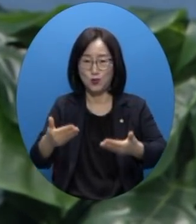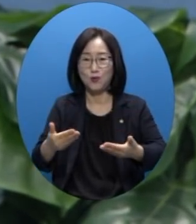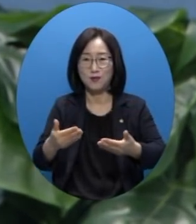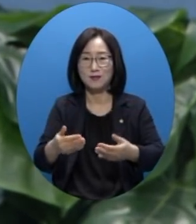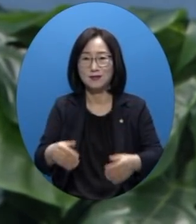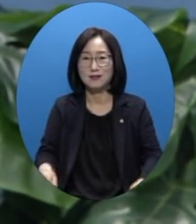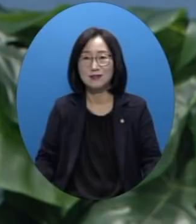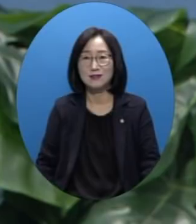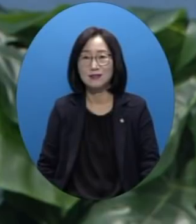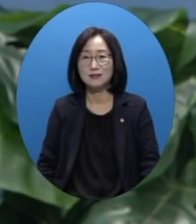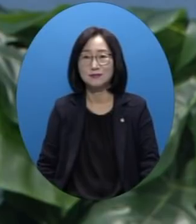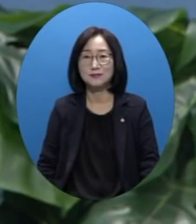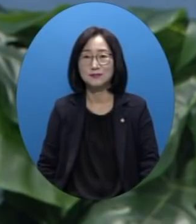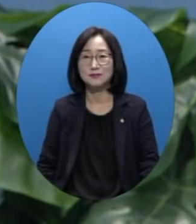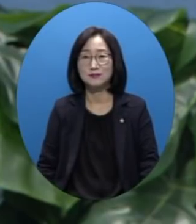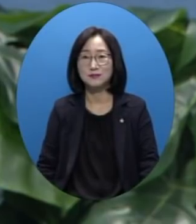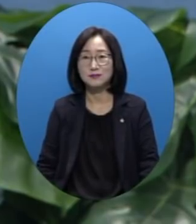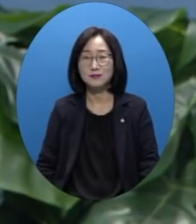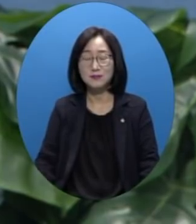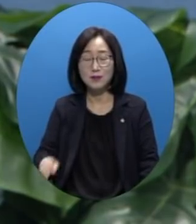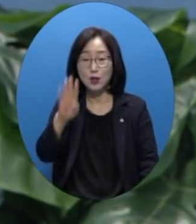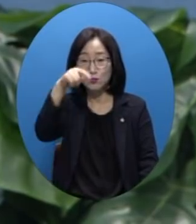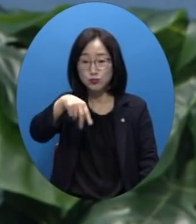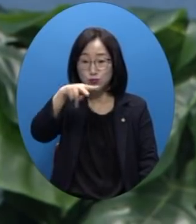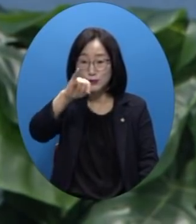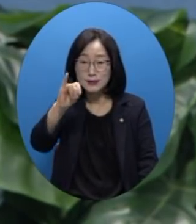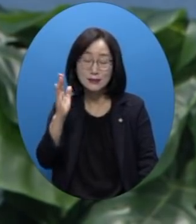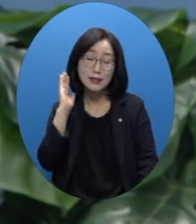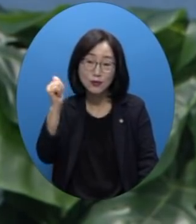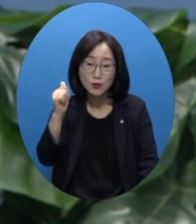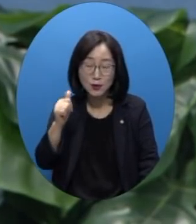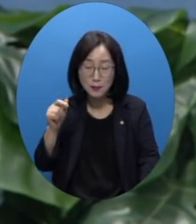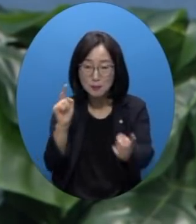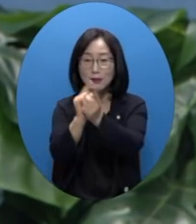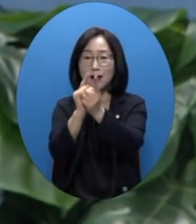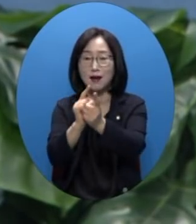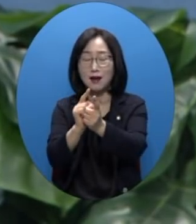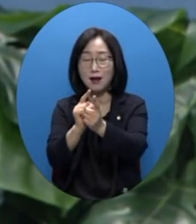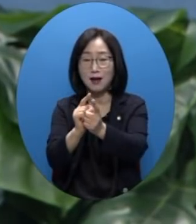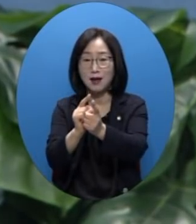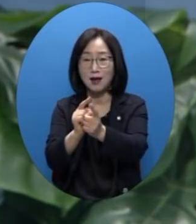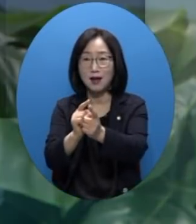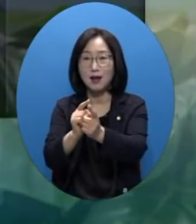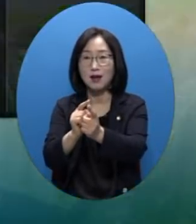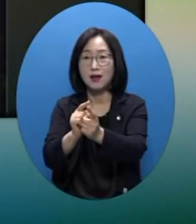그리고 부시 대통령과 연관이 되어서 부시 행정부의